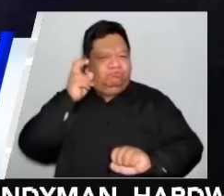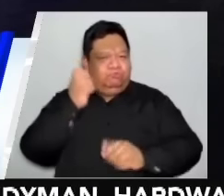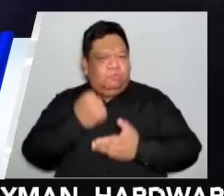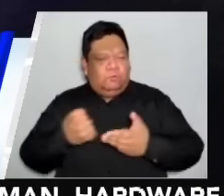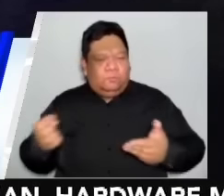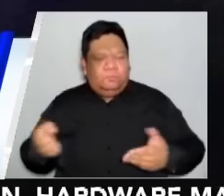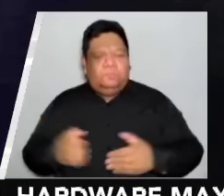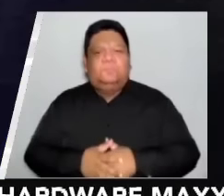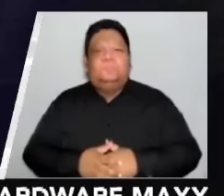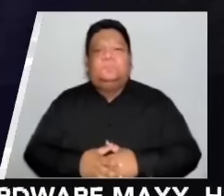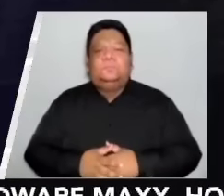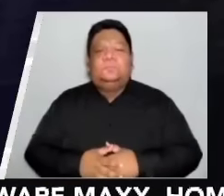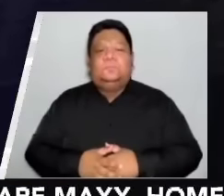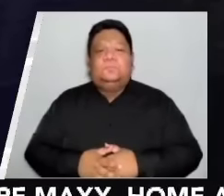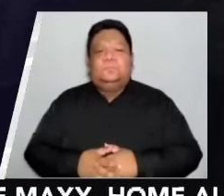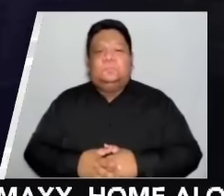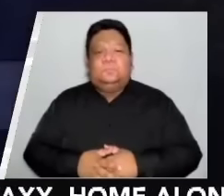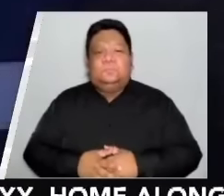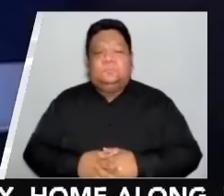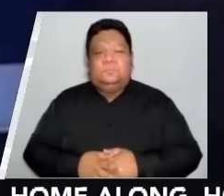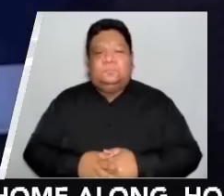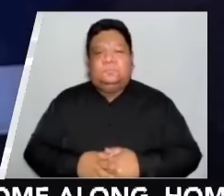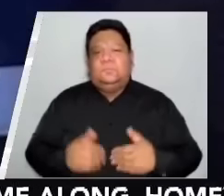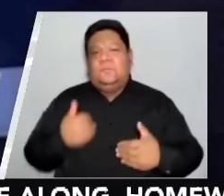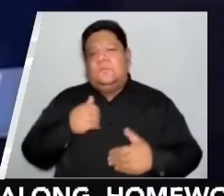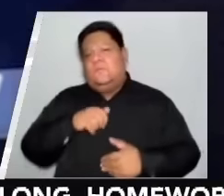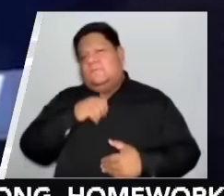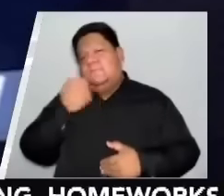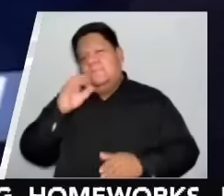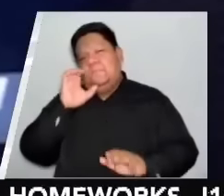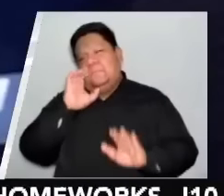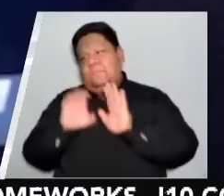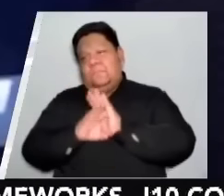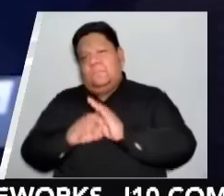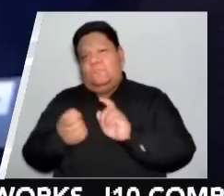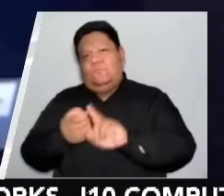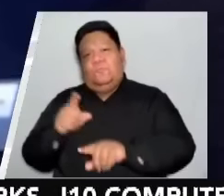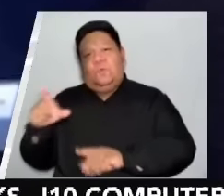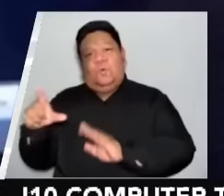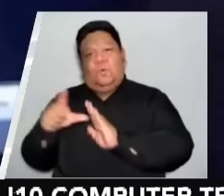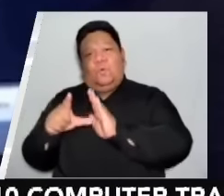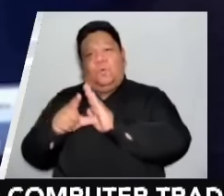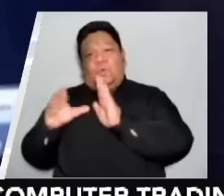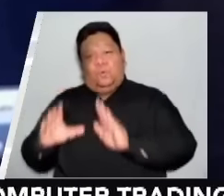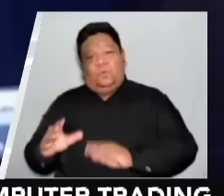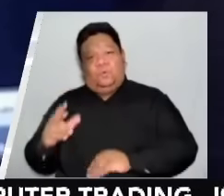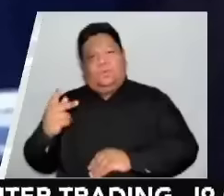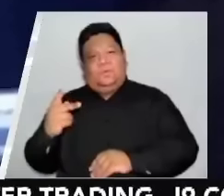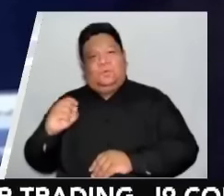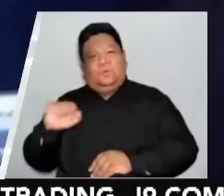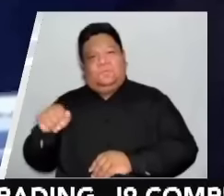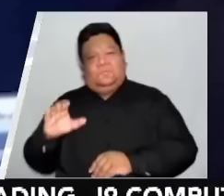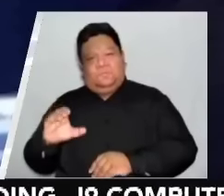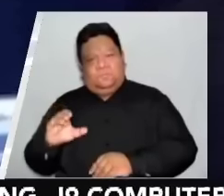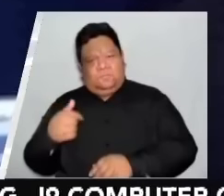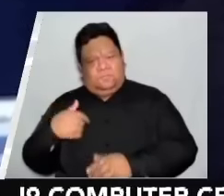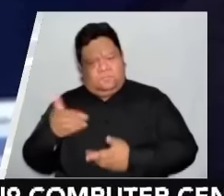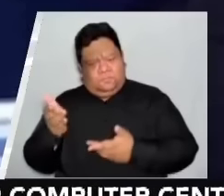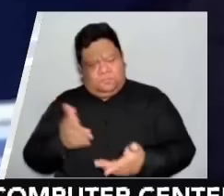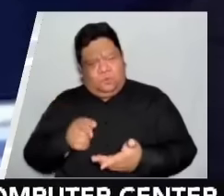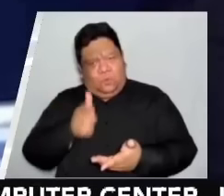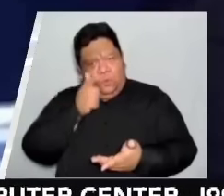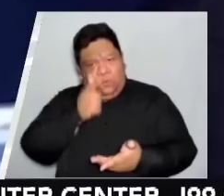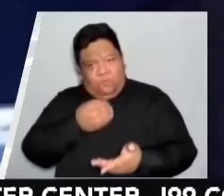larawan mula sa legal team ng kjc may pinapasok ding aakalaing pagkain pero concrete